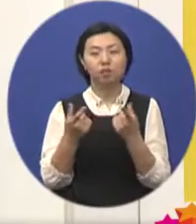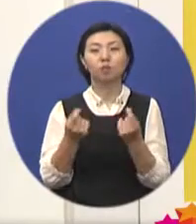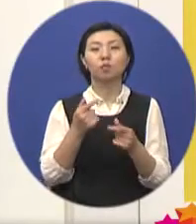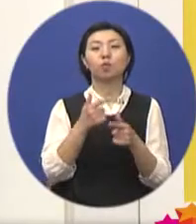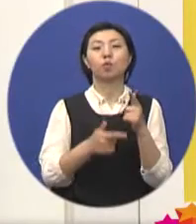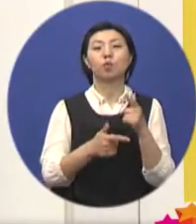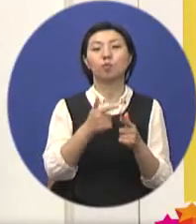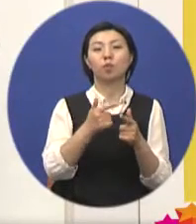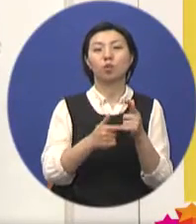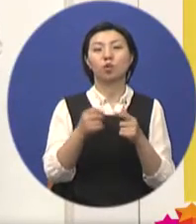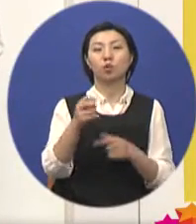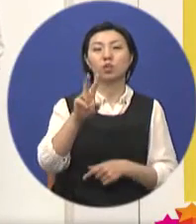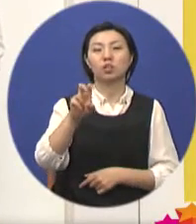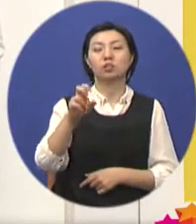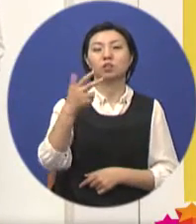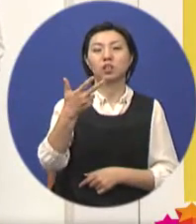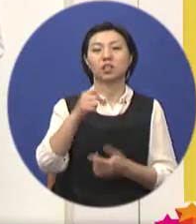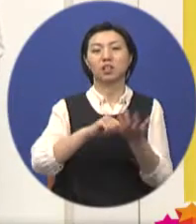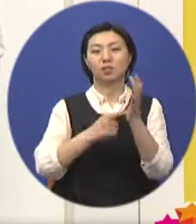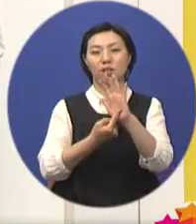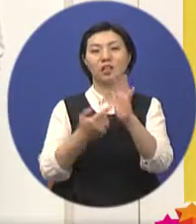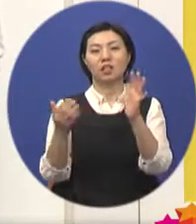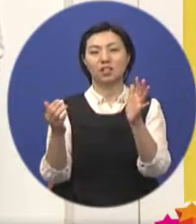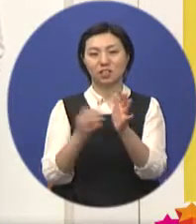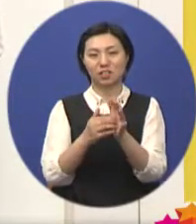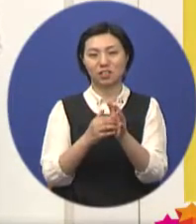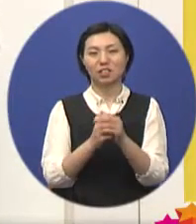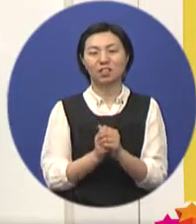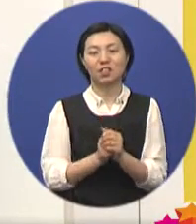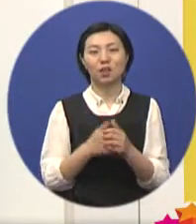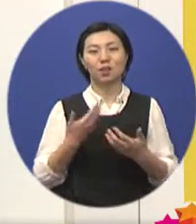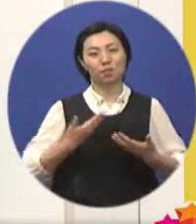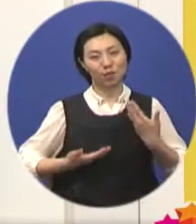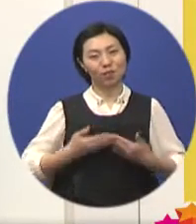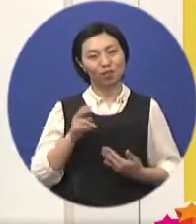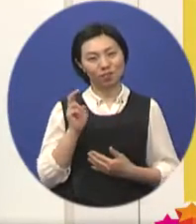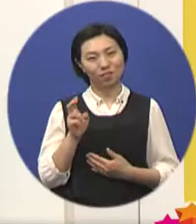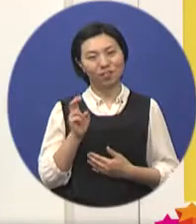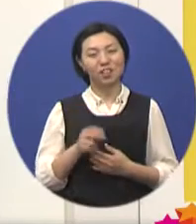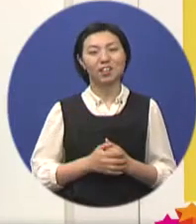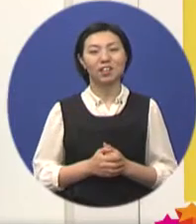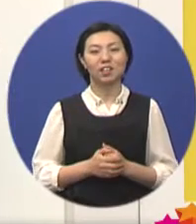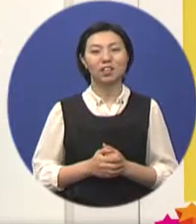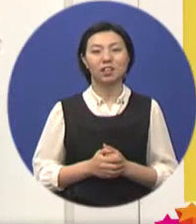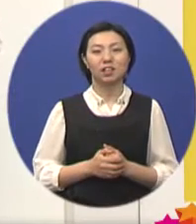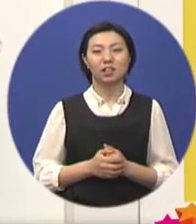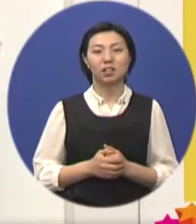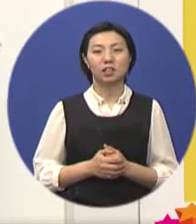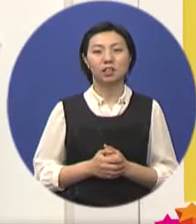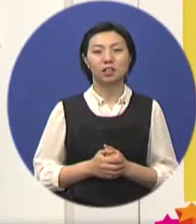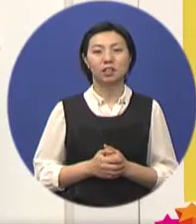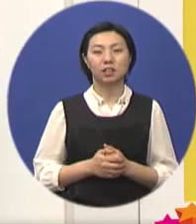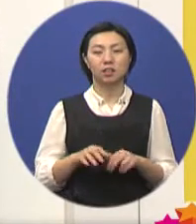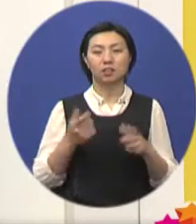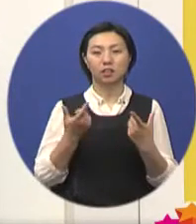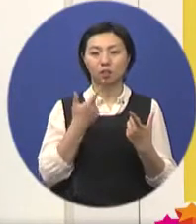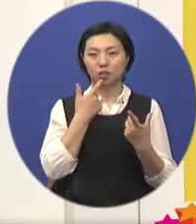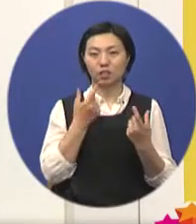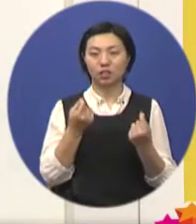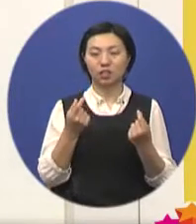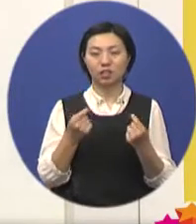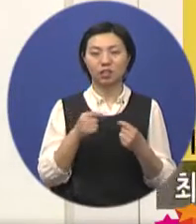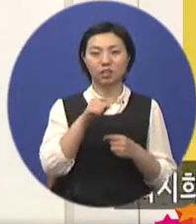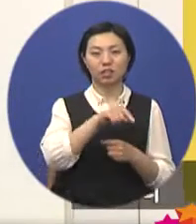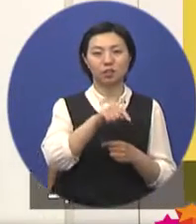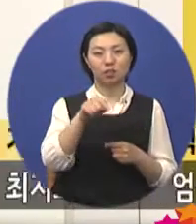또 27일 날 제가 또 네. 녹화하러 가겠습니다. 아이고, 바쁘시겠습니다. 네. 예, 예. 네. 자 이렇게 이 뭐